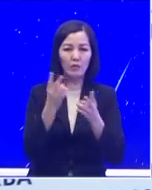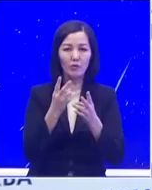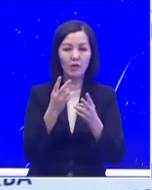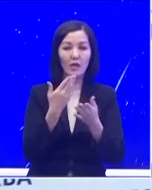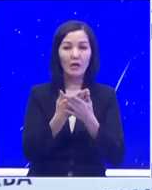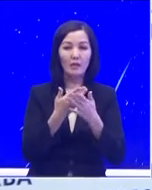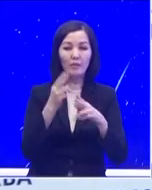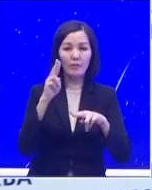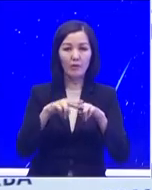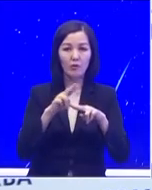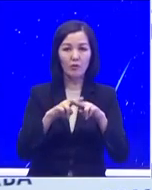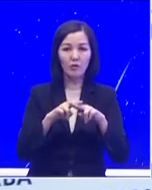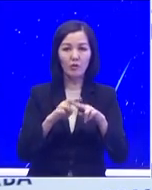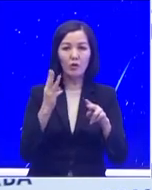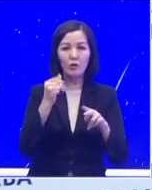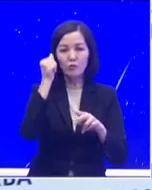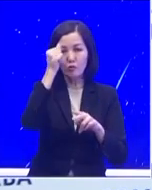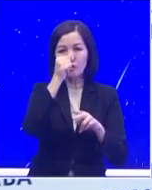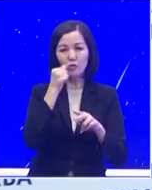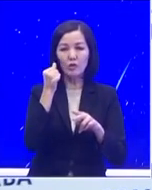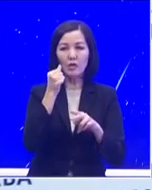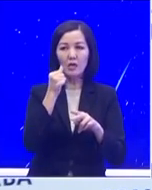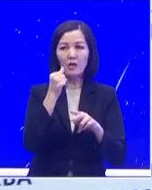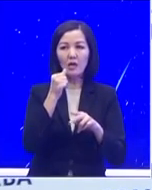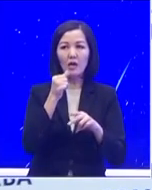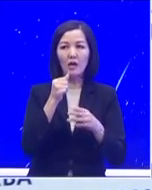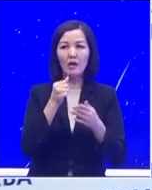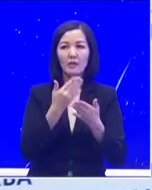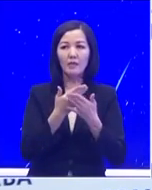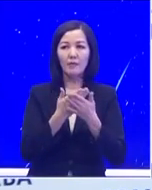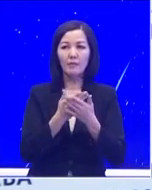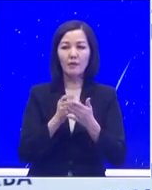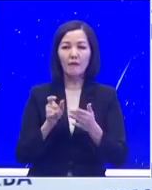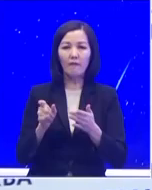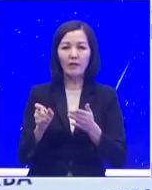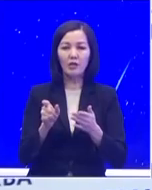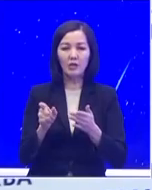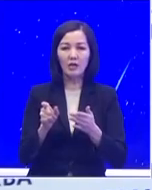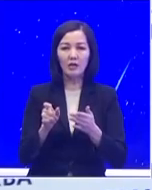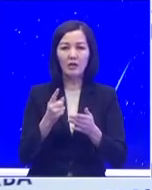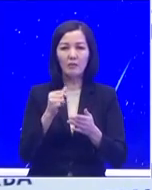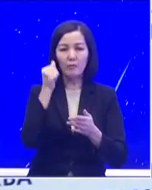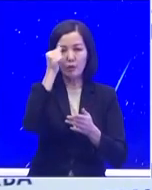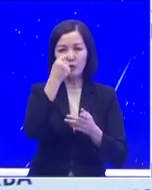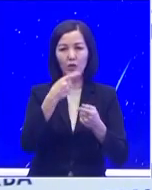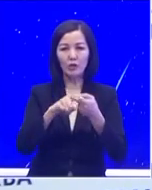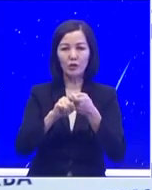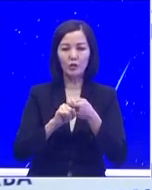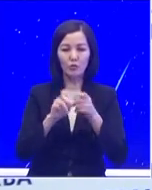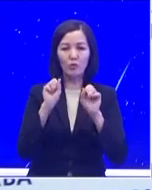жеке куәлігіңізге жаздырсаңыз 3 жылға жазып береді, ал жаңағы флешкаға, флеш носитель дейді, оған жазғызсаңыздар 1 жылға жазғызып